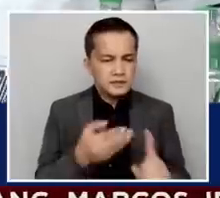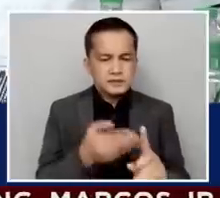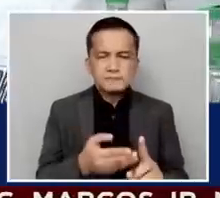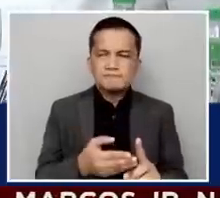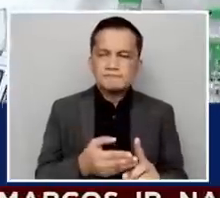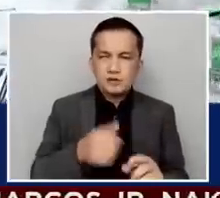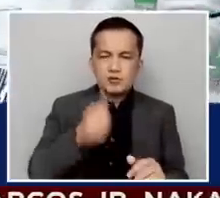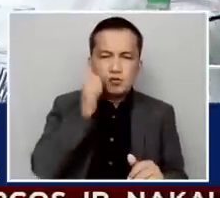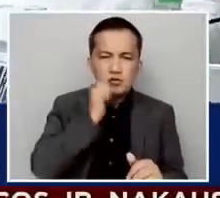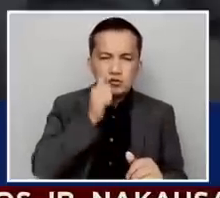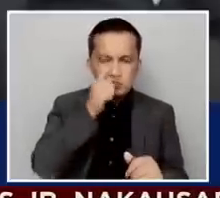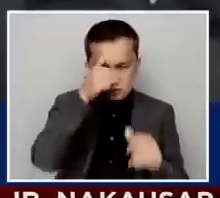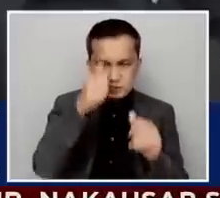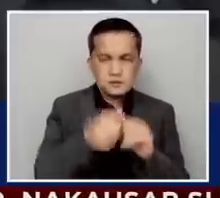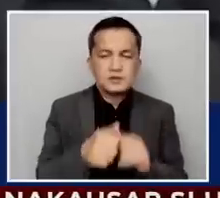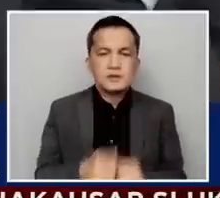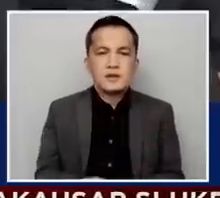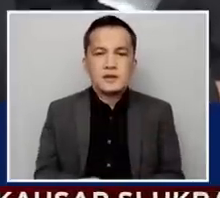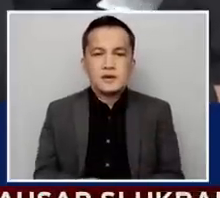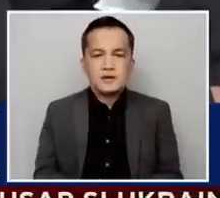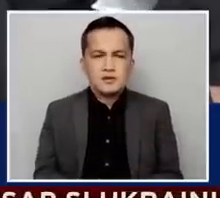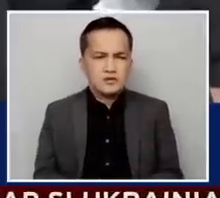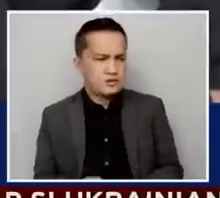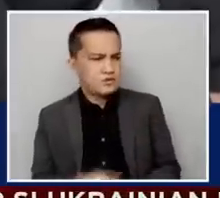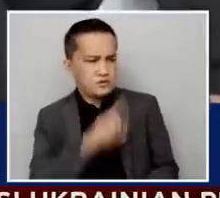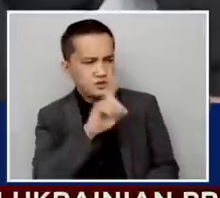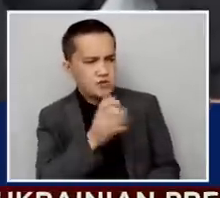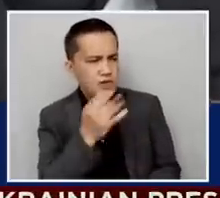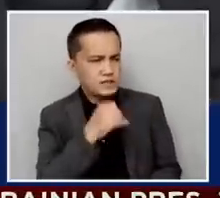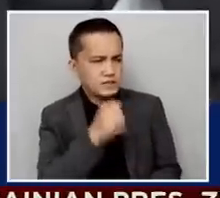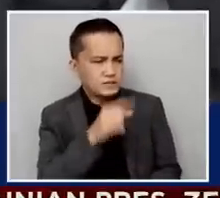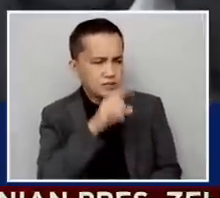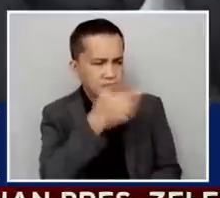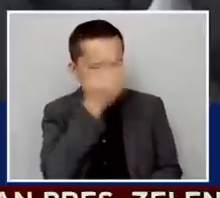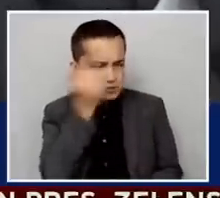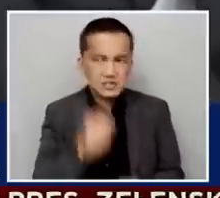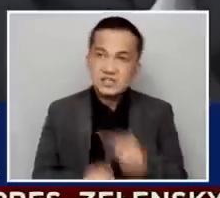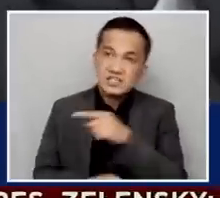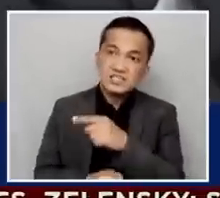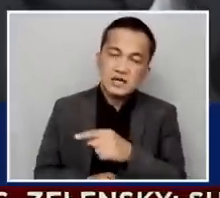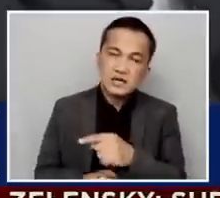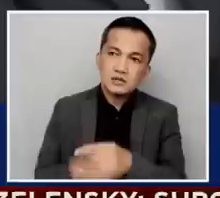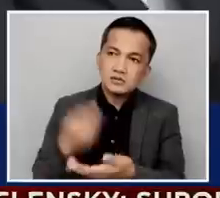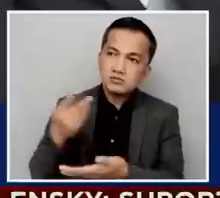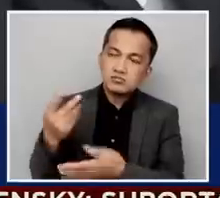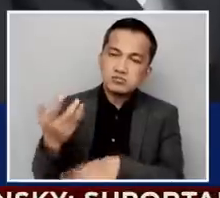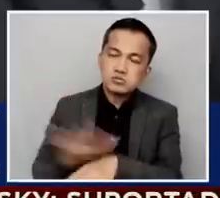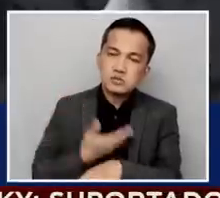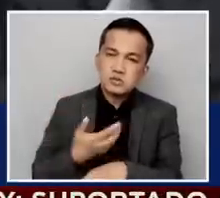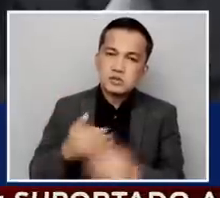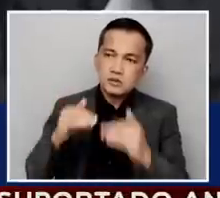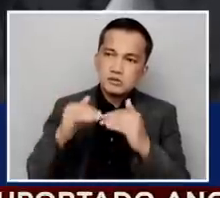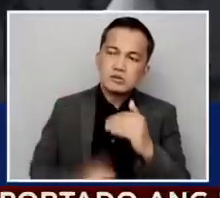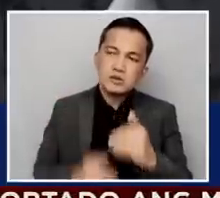makakalimutan, Opo, Your Honor. Bakit hindi mo makakalimutan? Eh, siya po lumugi po sa akin ng napakalaki eh.